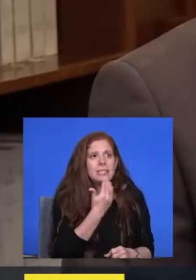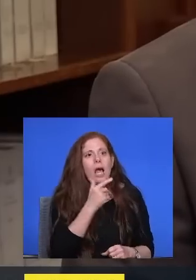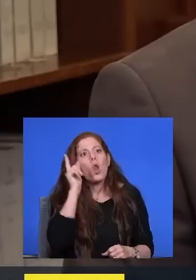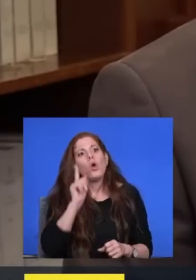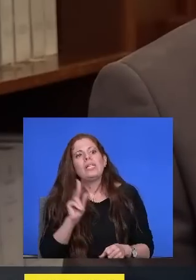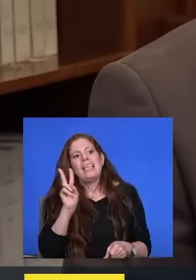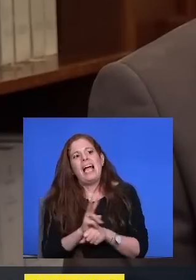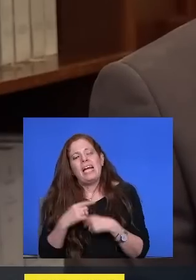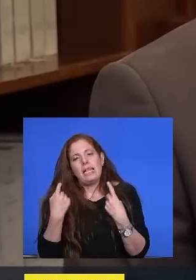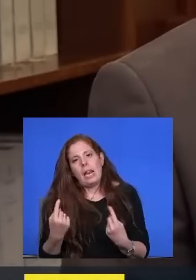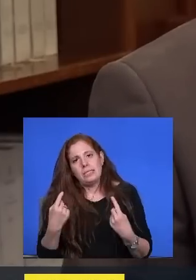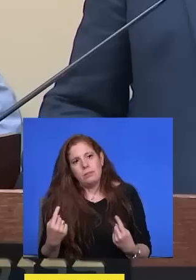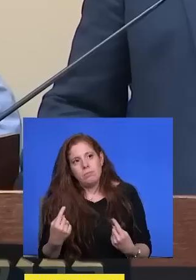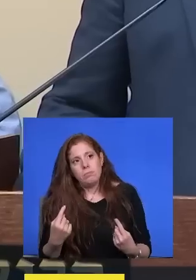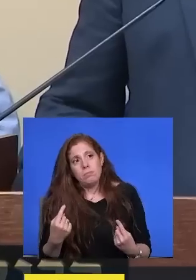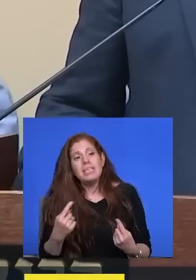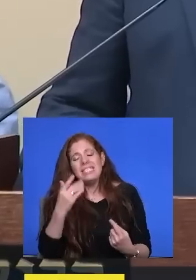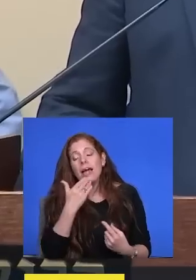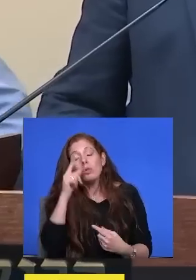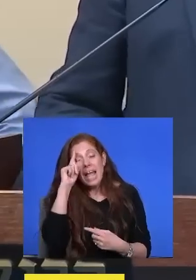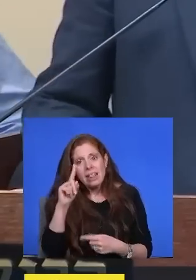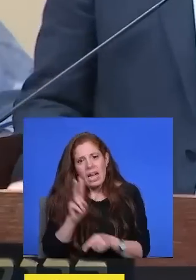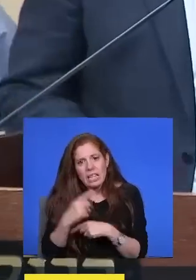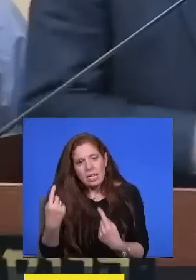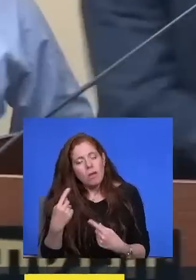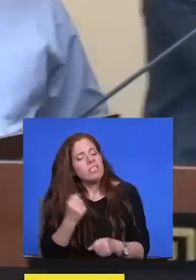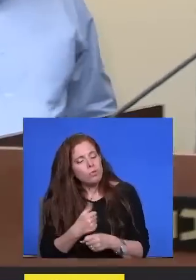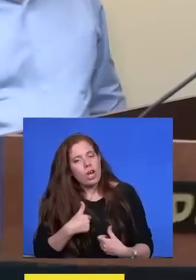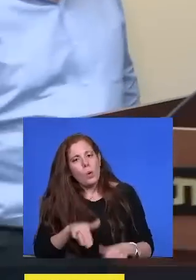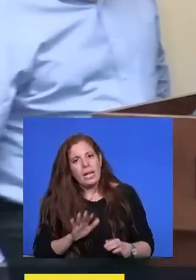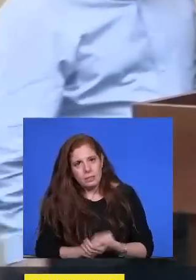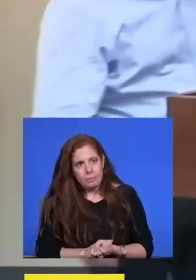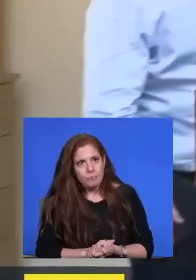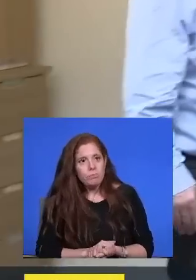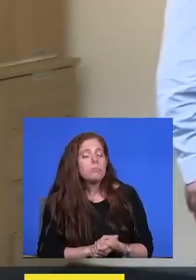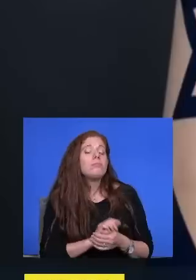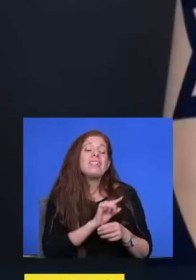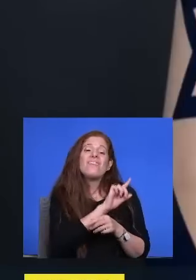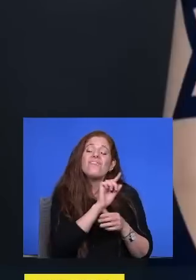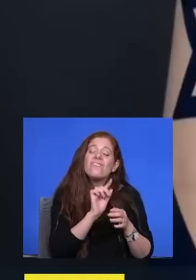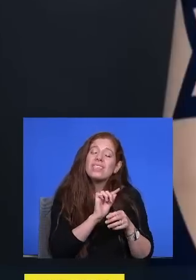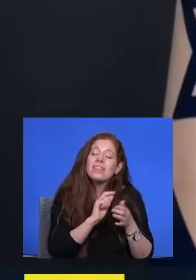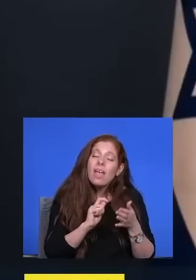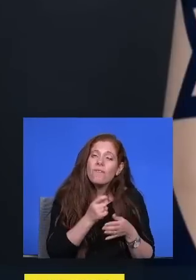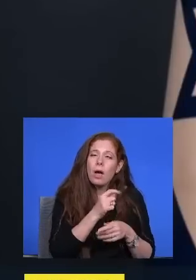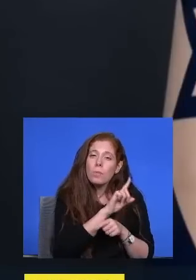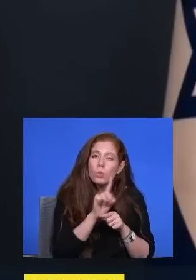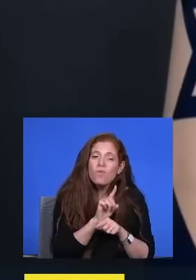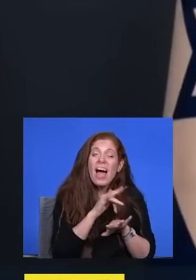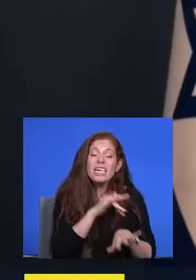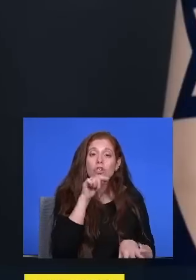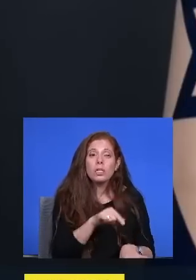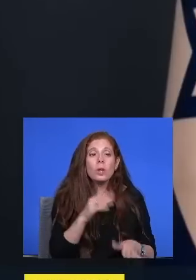עצמה בכוחות עצמה, וזה מה שנעשה. תודה רבה לכם. ודווקא בעת הזו, בתקופה הרגישה מבחינה ביטחונית, החליט ראש הממשלה